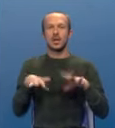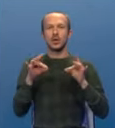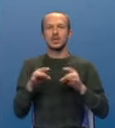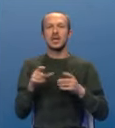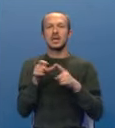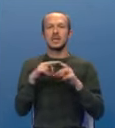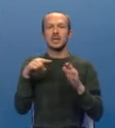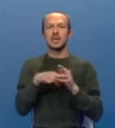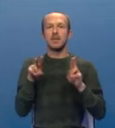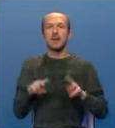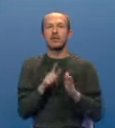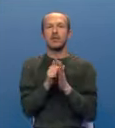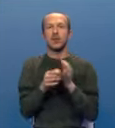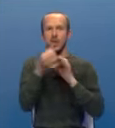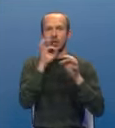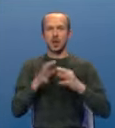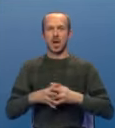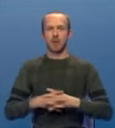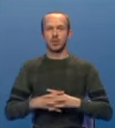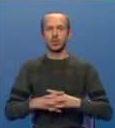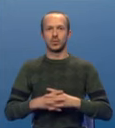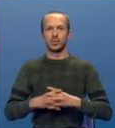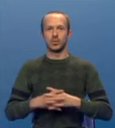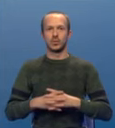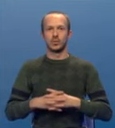dijagnostike s ciljem pravovremenog liječenja.